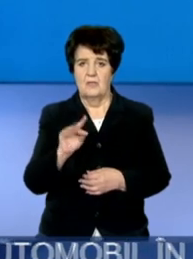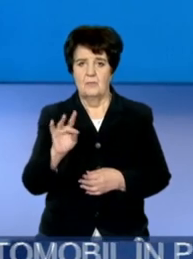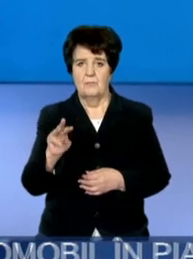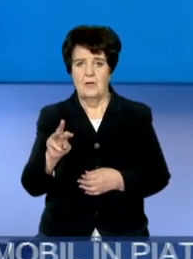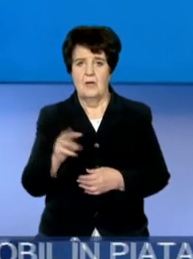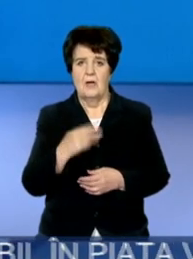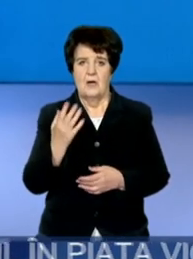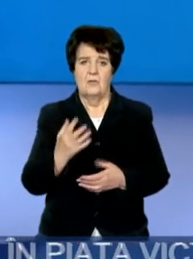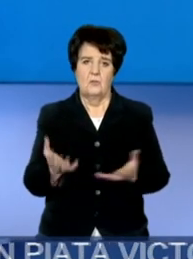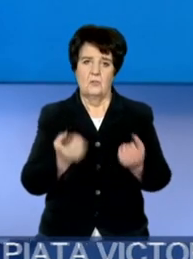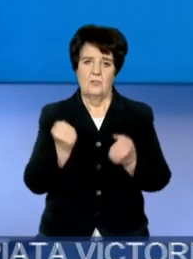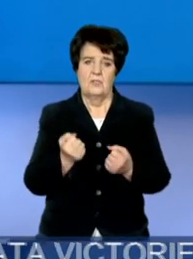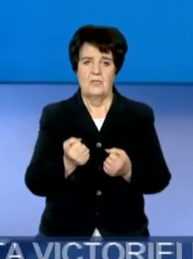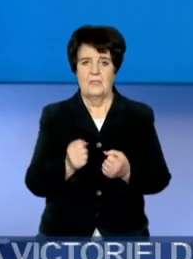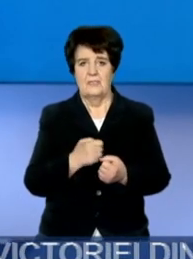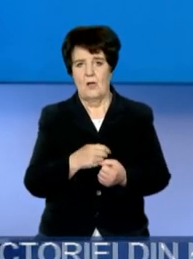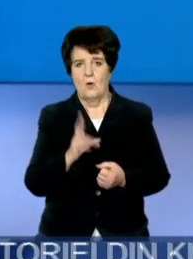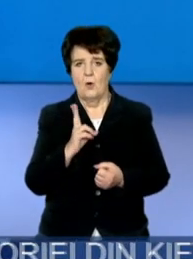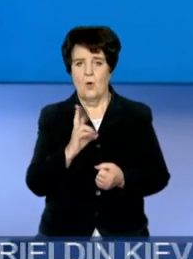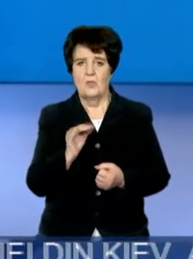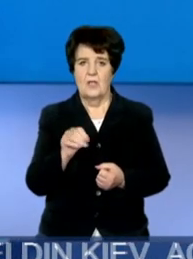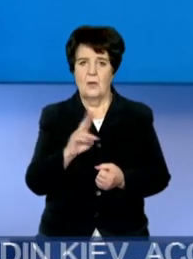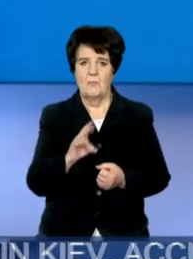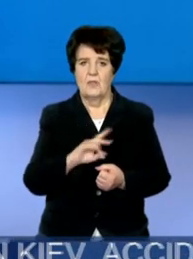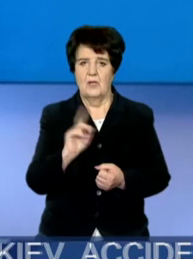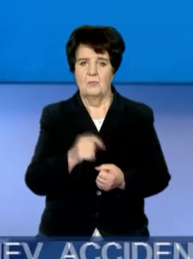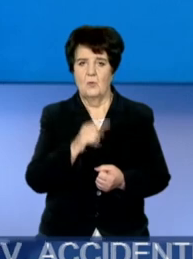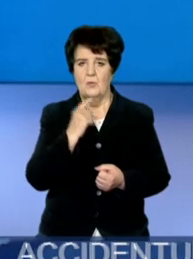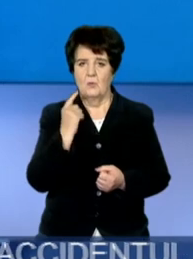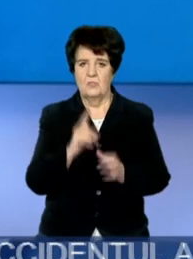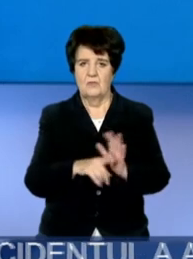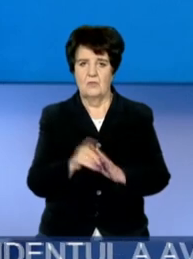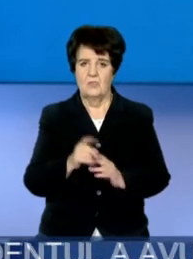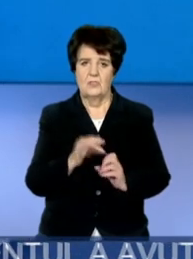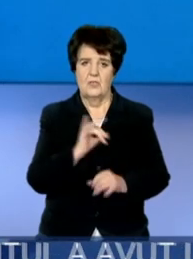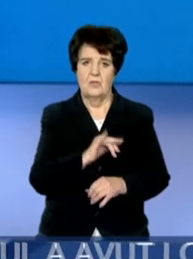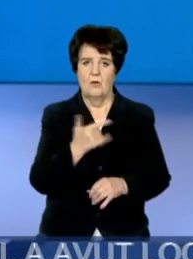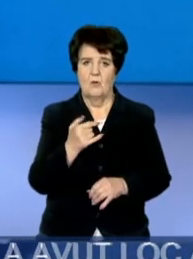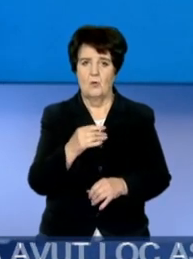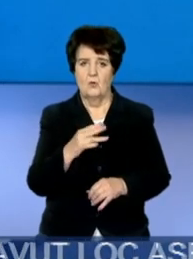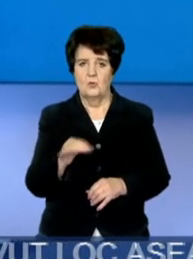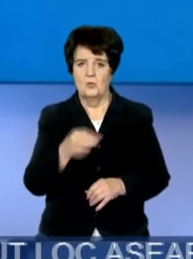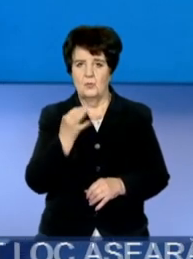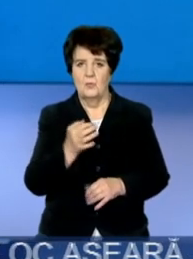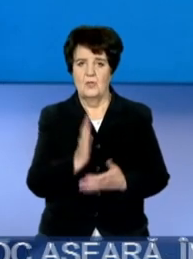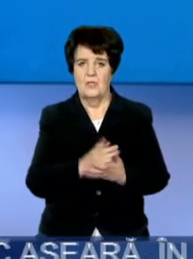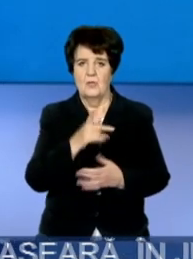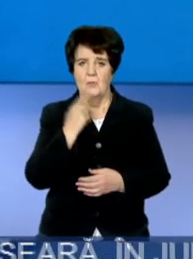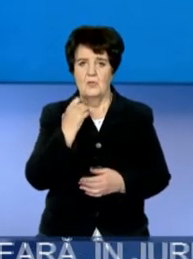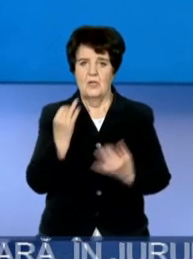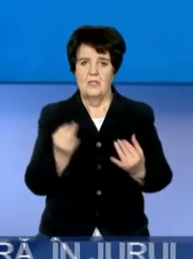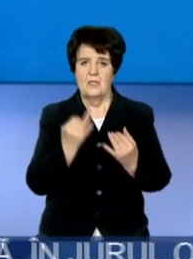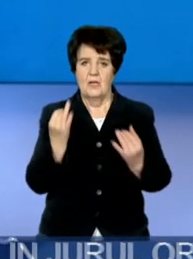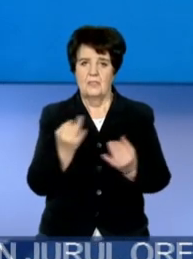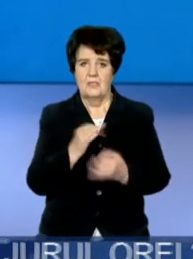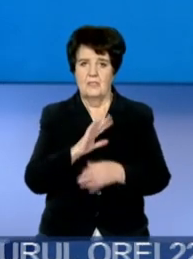condamnă Războiul pornit de Rusia iar președintele Parlamentului Igor Grosu a declarat în debutul ședinței că există politicieni interesați